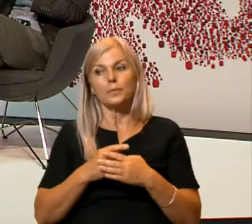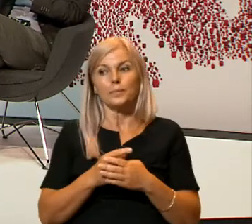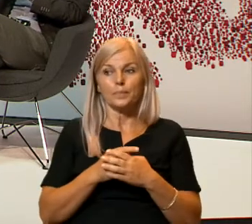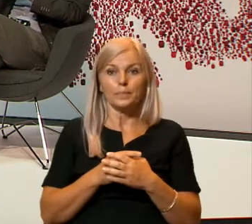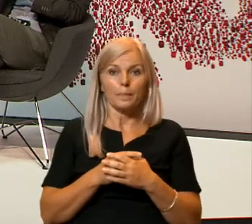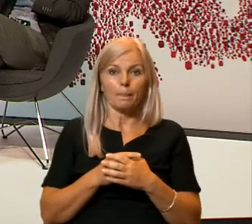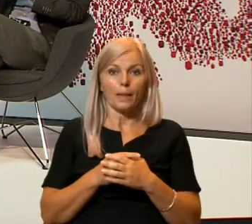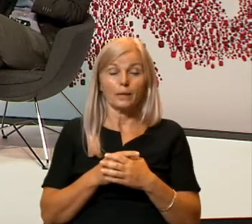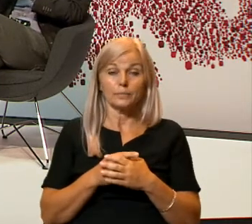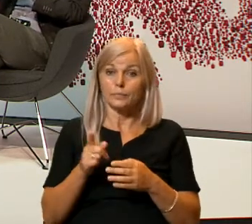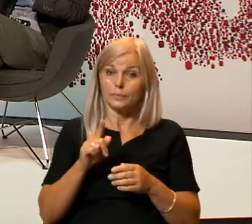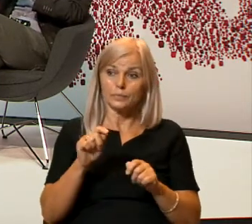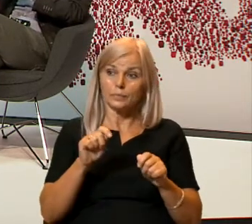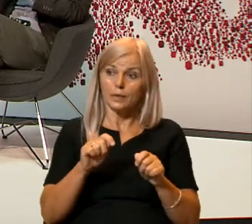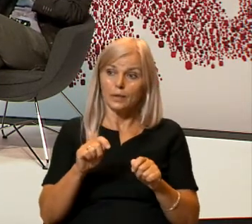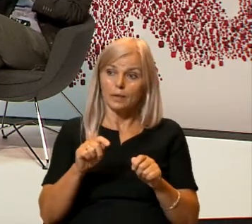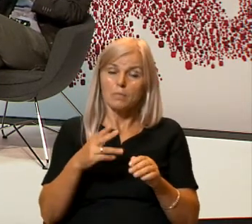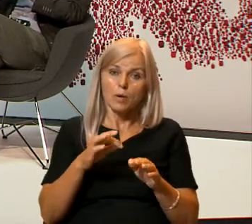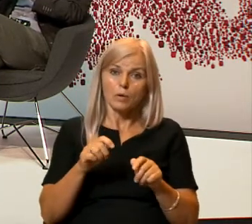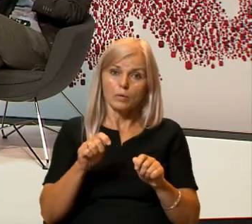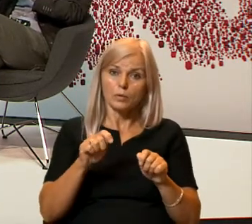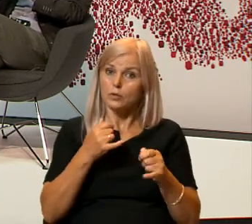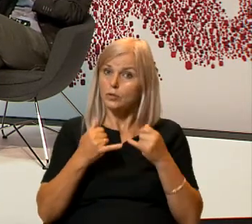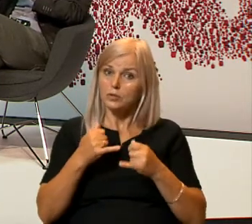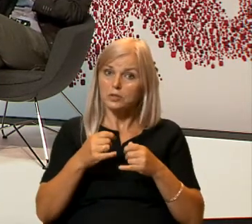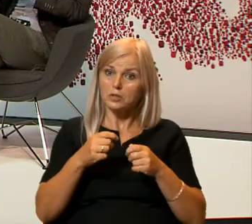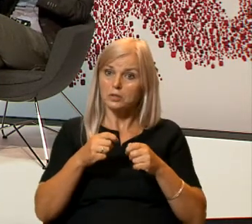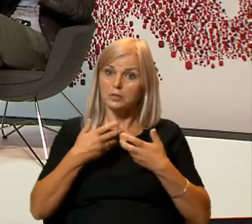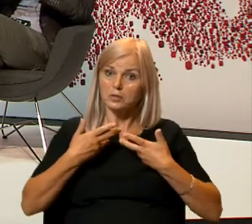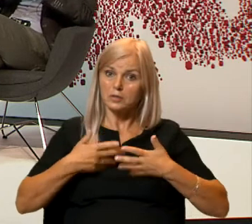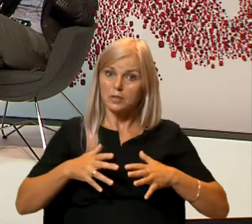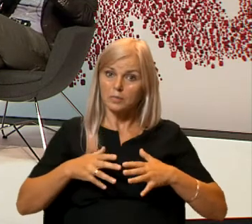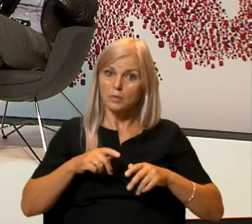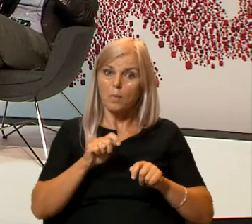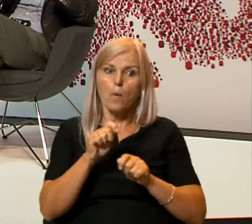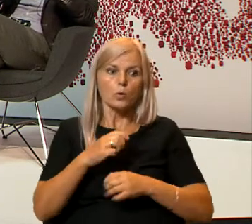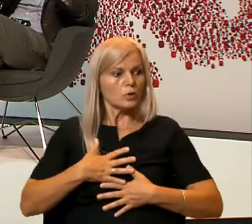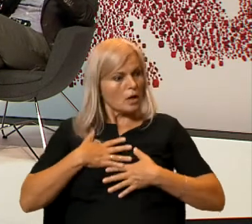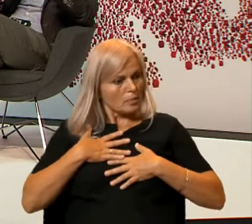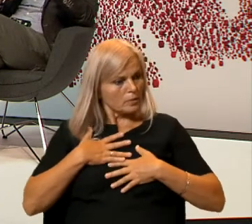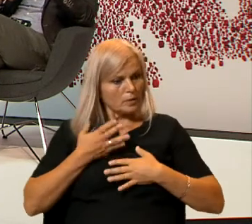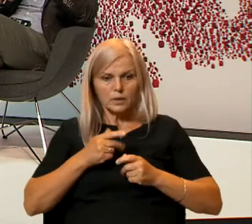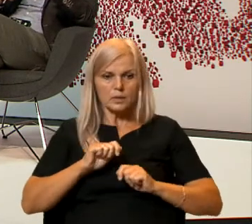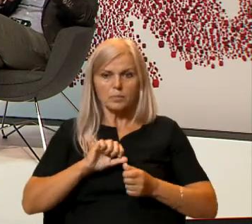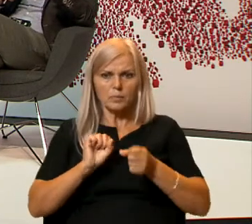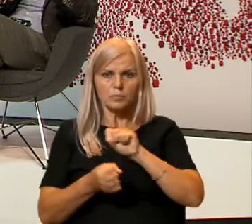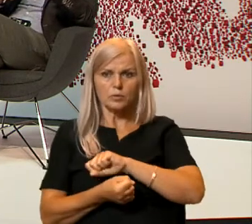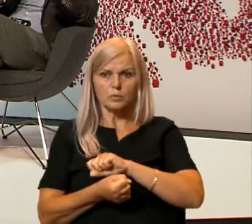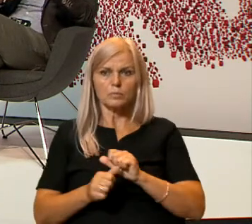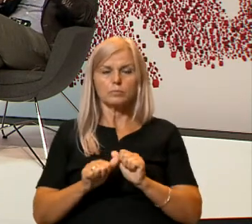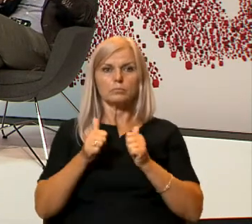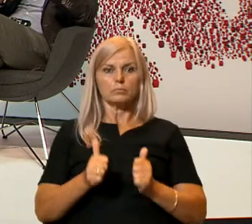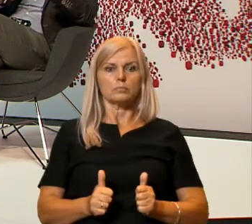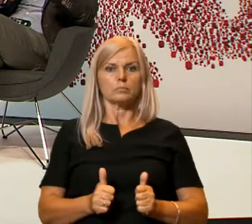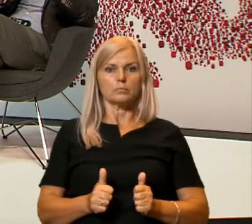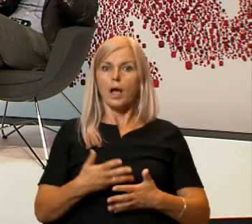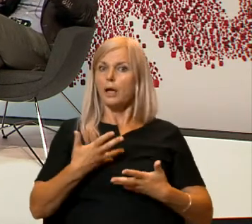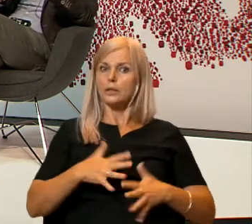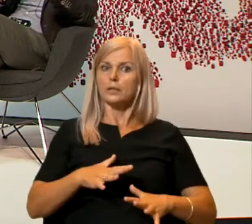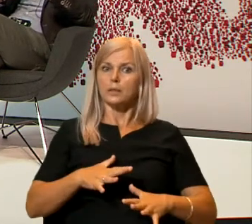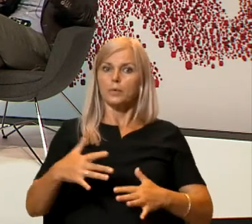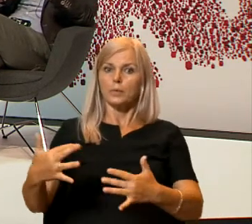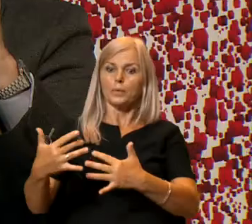co jest zupełnie pozbawione rezonansu, ponieważ nie chcemy być przez kogoś poruszanymi, ani też przemienieni w